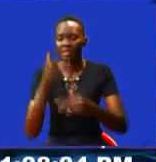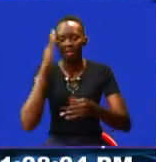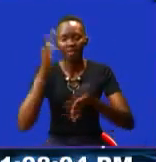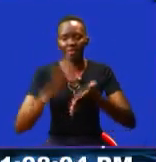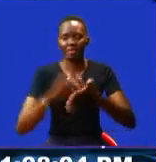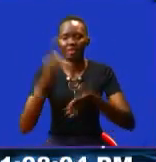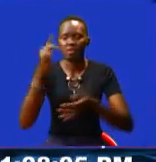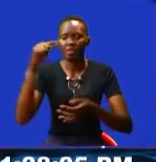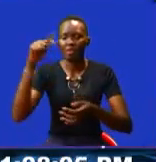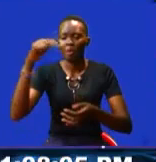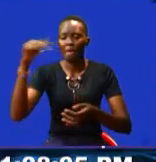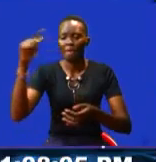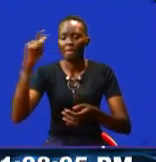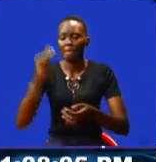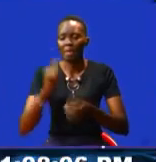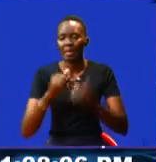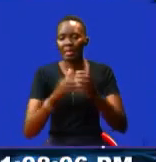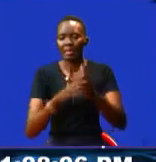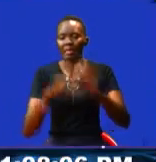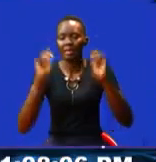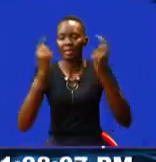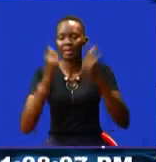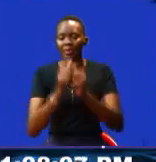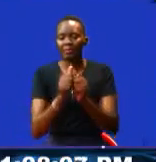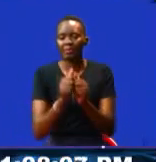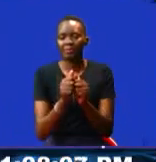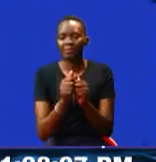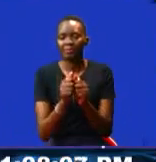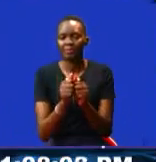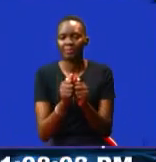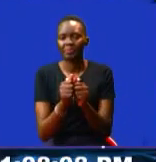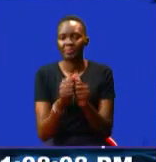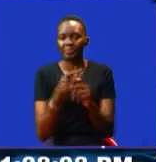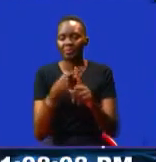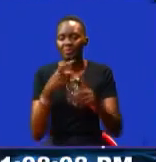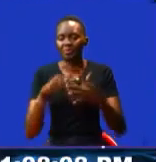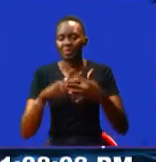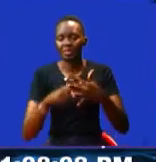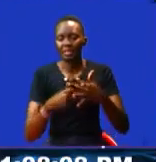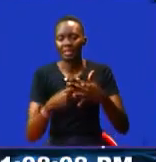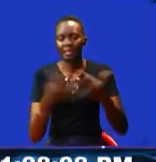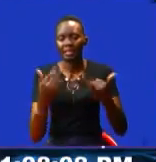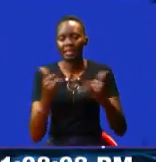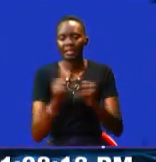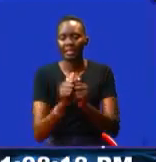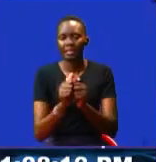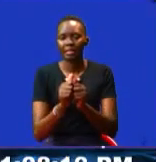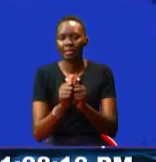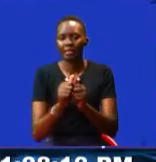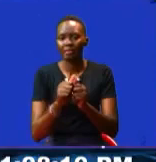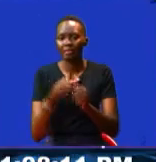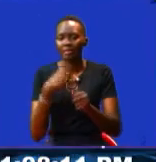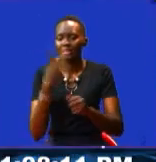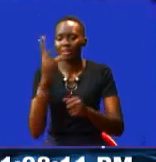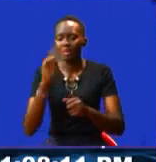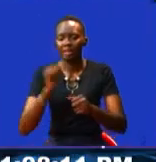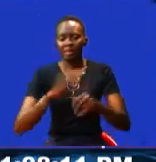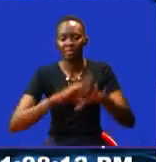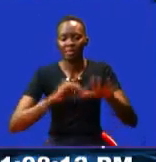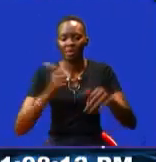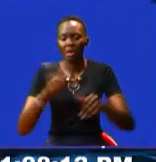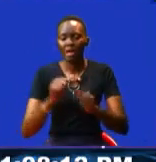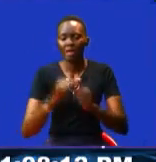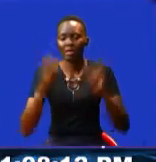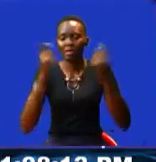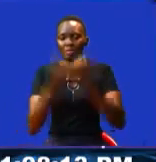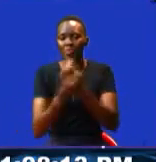is leading a strike because KUPPET has never called any strike in this country since its inception. And we dare them to call any strike.